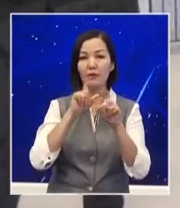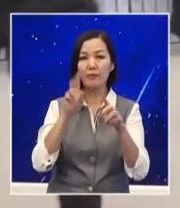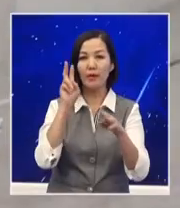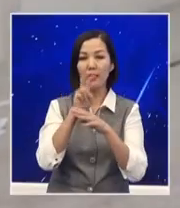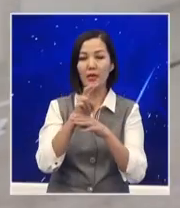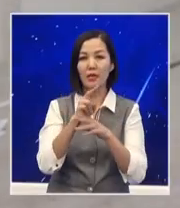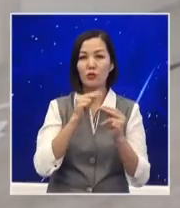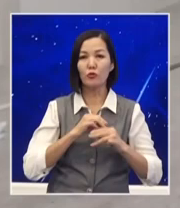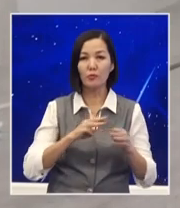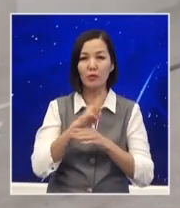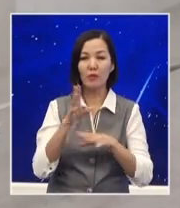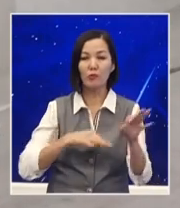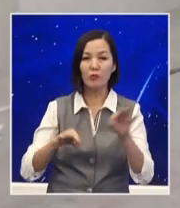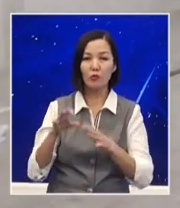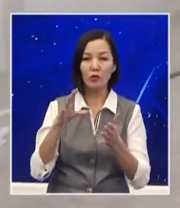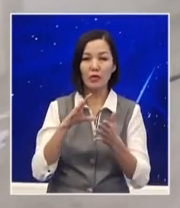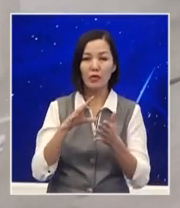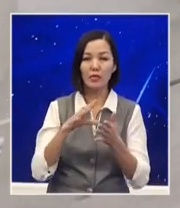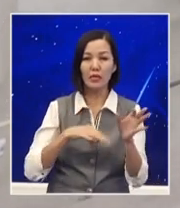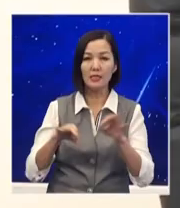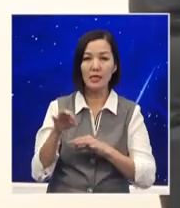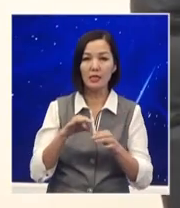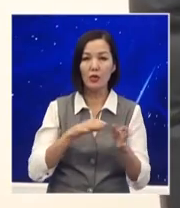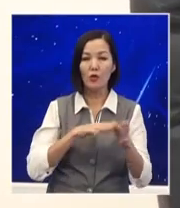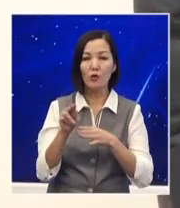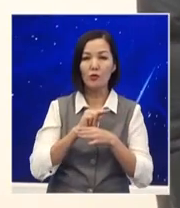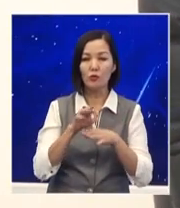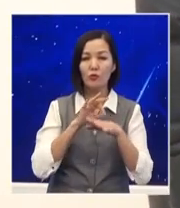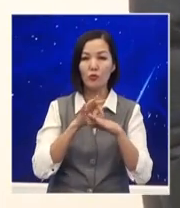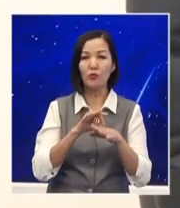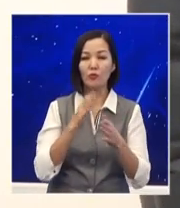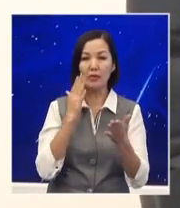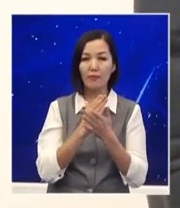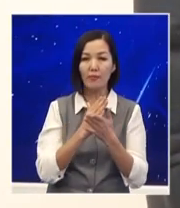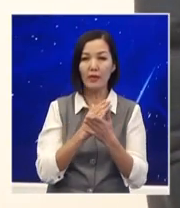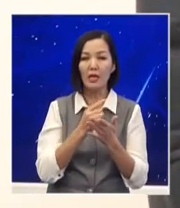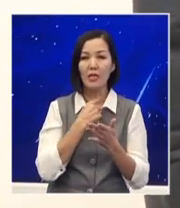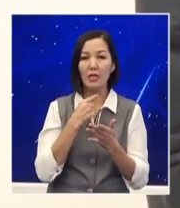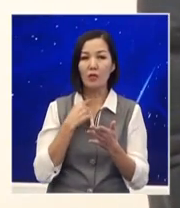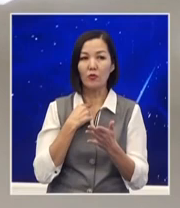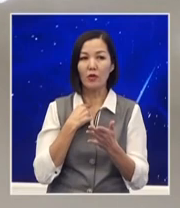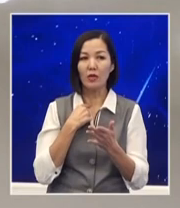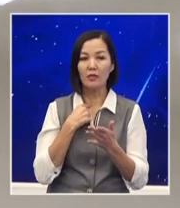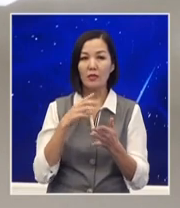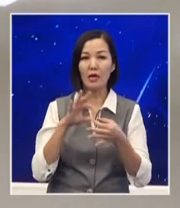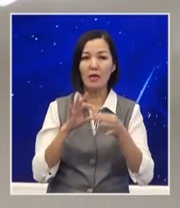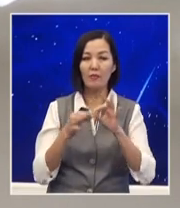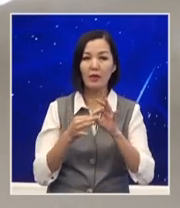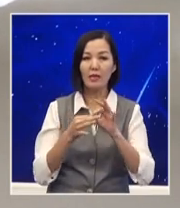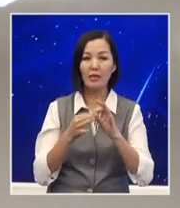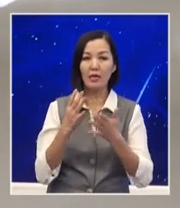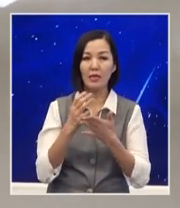қатарында жұмыспен қамтудың жол картасы аясында күрделі жөндеуден өтіп жатқандары да бар. Бірі Талдықорғандағы олимпиадалық